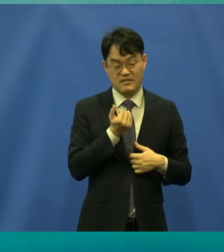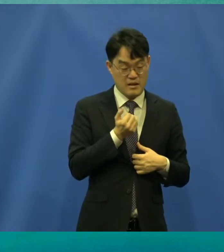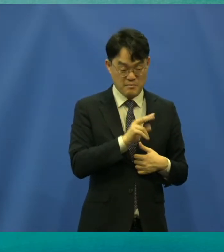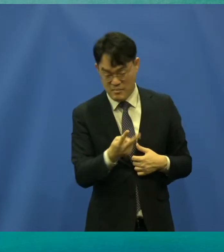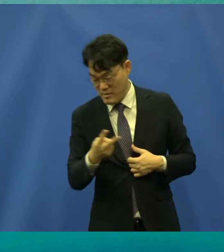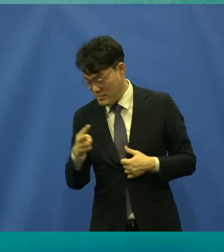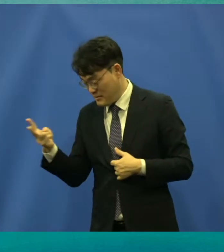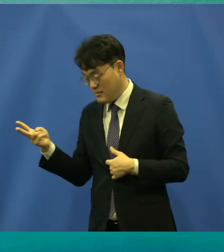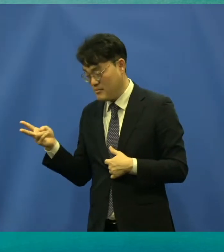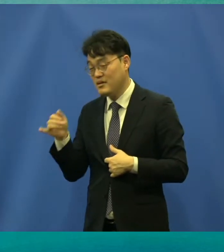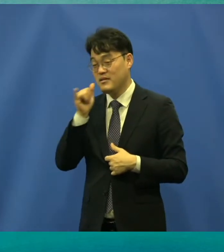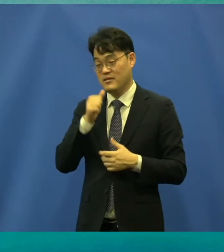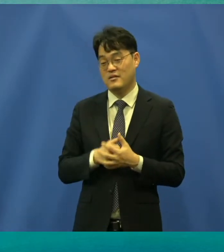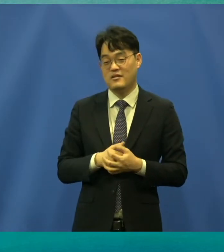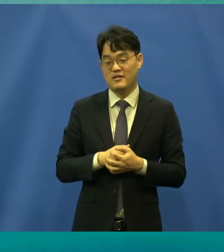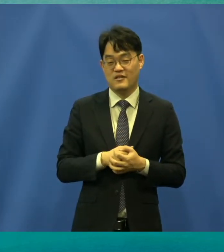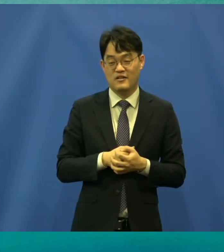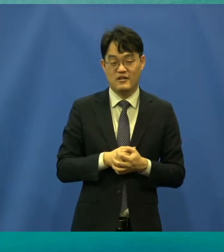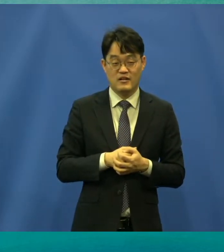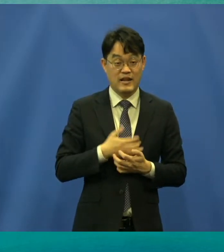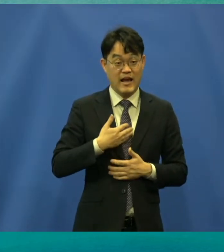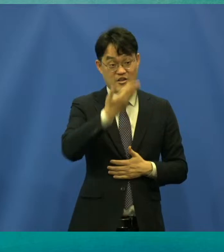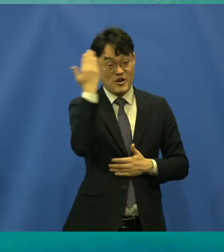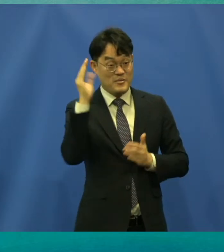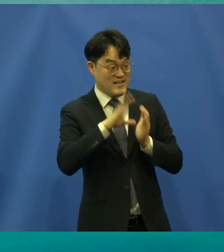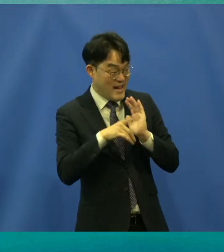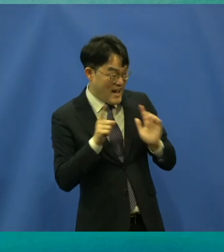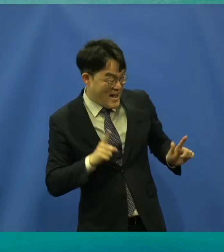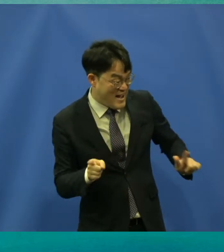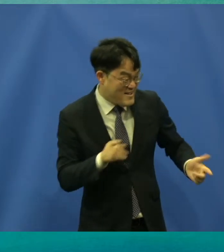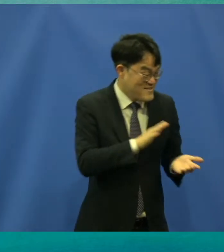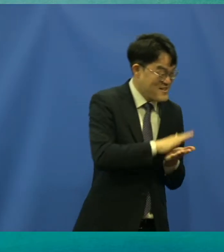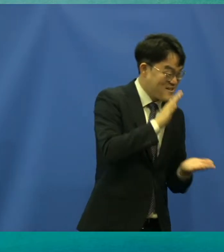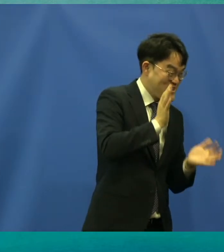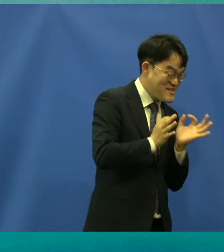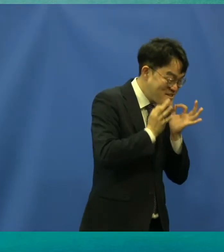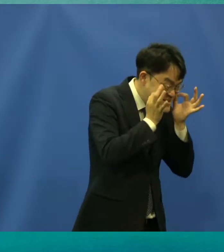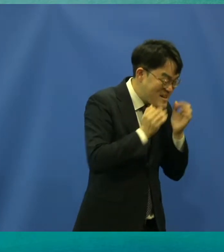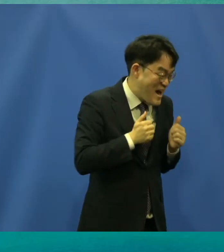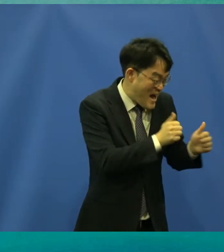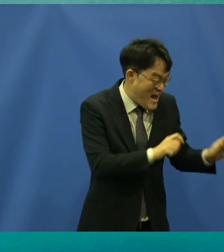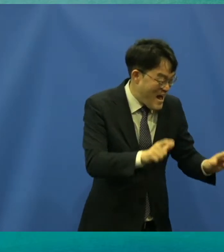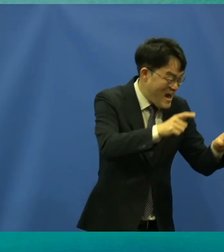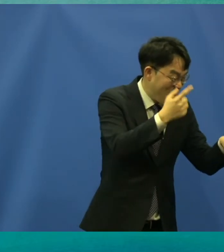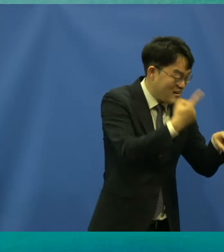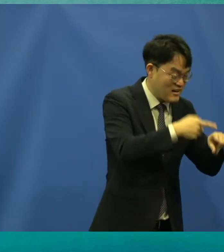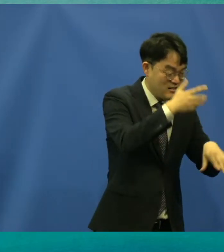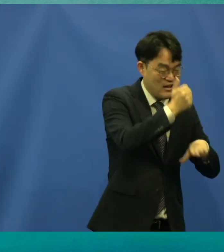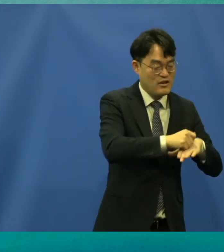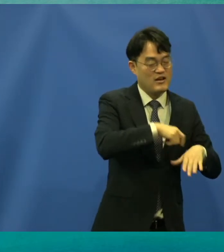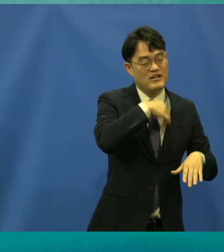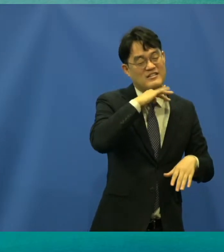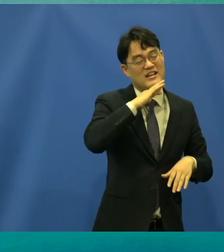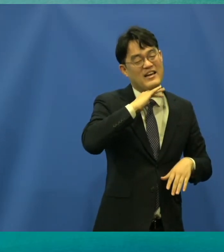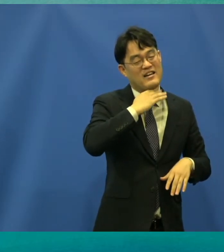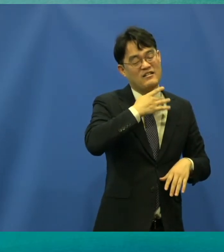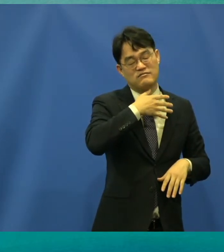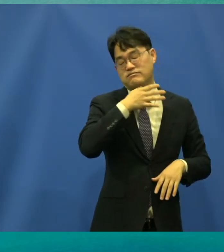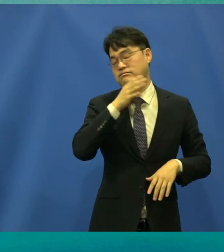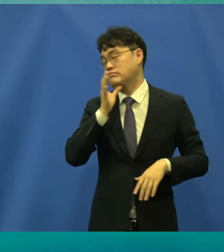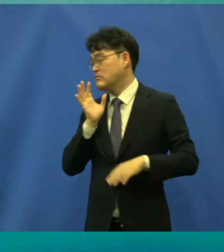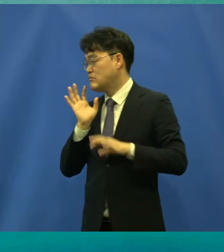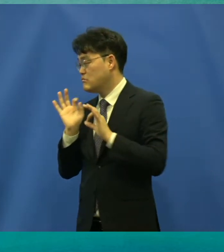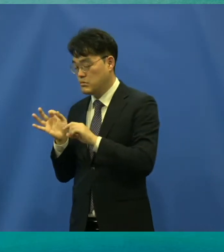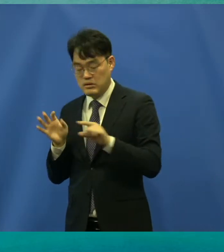지나고 나니까 한심하다. 지나고 나니까 후회가 된다. 한때는 가슴에 심장에 불을 지폈던 것이 어느